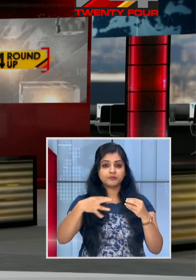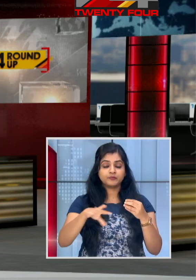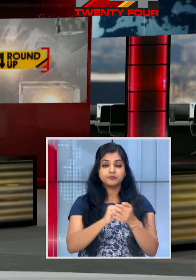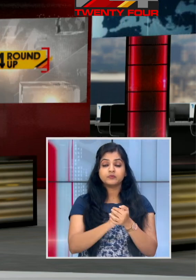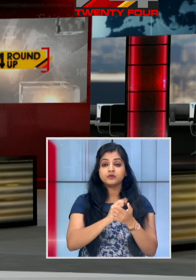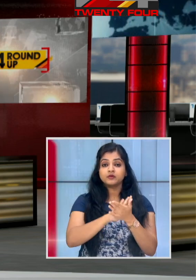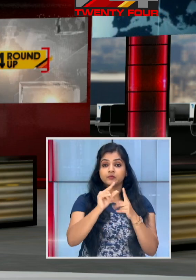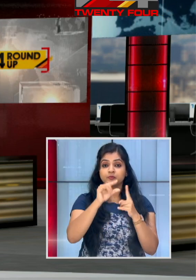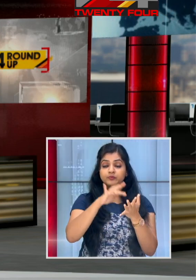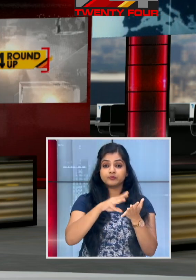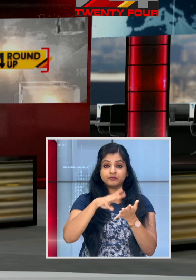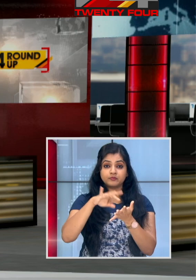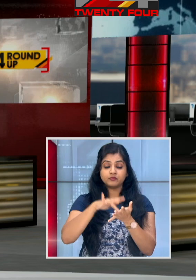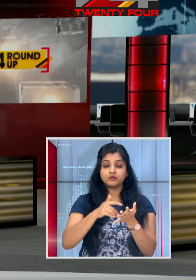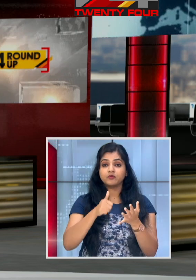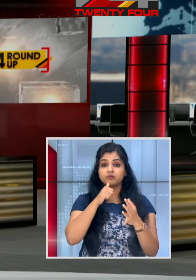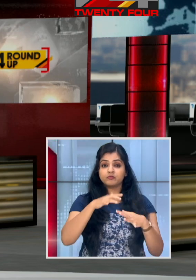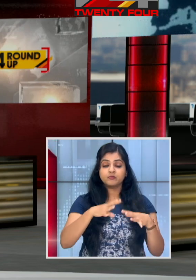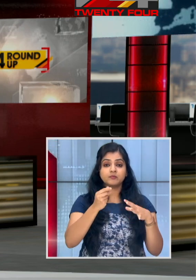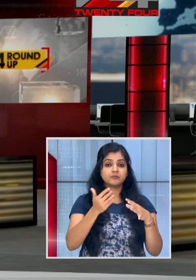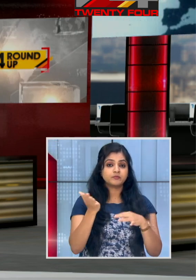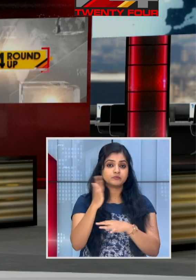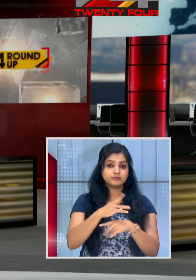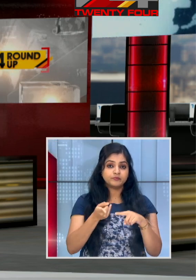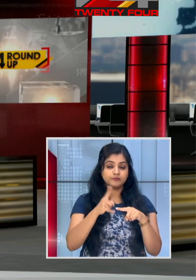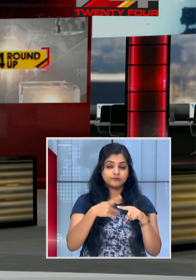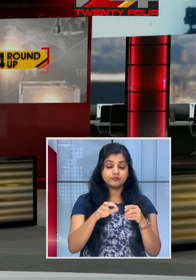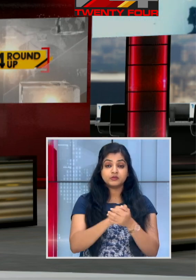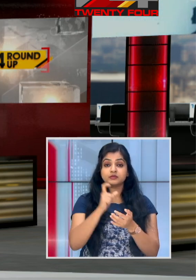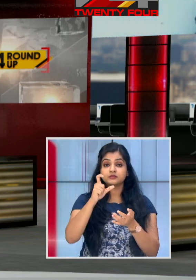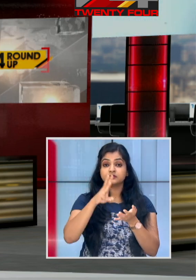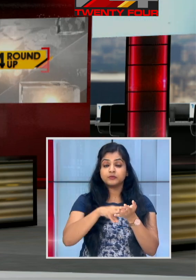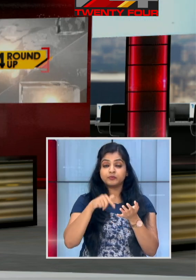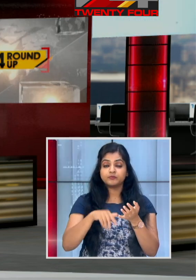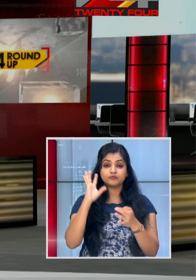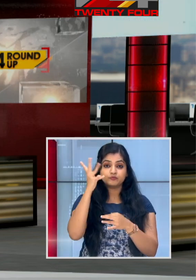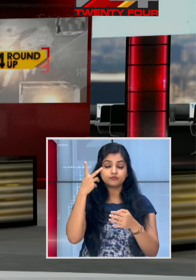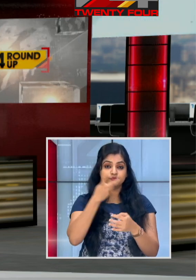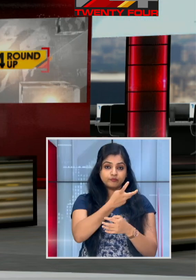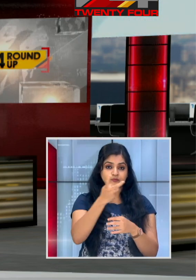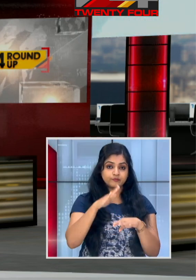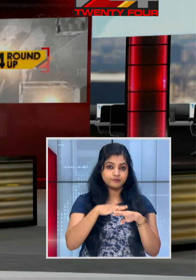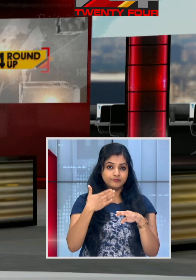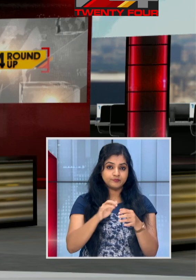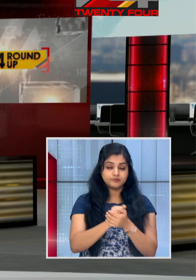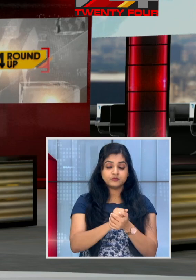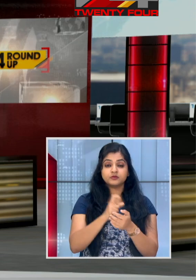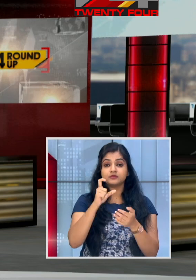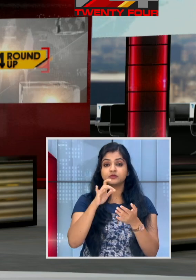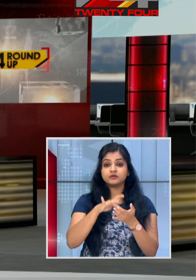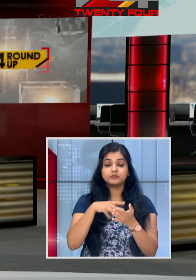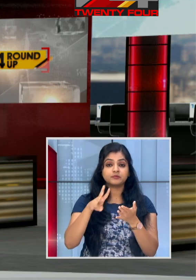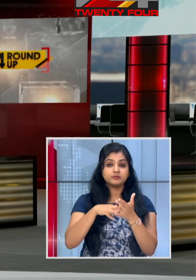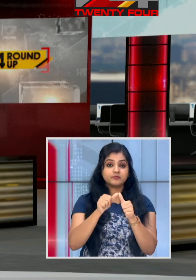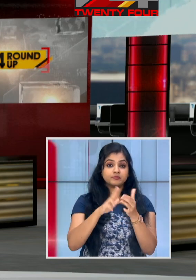മണ്ണിടിച്ചിലുണ്ടായി. ഹിമാചലിലെ പ്രളയബാധിത പ്രദേശങ്ങളിൽ മുഖ്യമന്ത്രി സുഖ്വീന്ദർ സിംഗ് സുഖു ആകാശ നിരീക്ഷണം നടത്തി. ചണ്ഡിഗഡ് മണാലി ദേശീയപാത അടച്ചു.